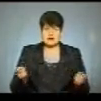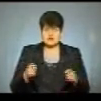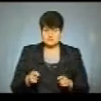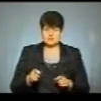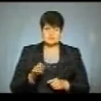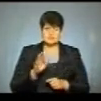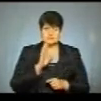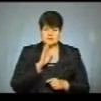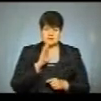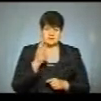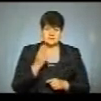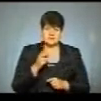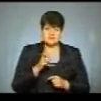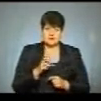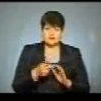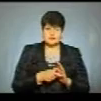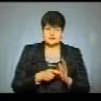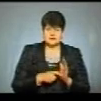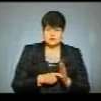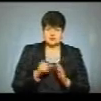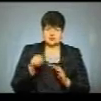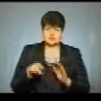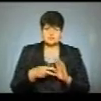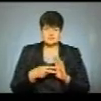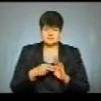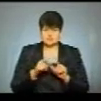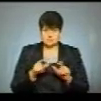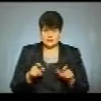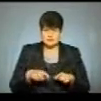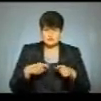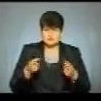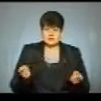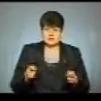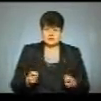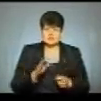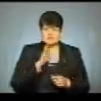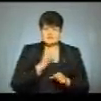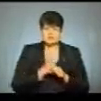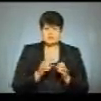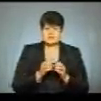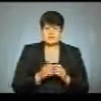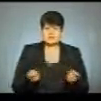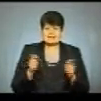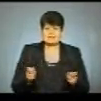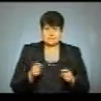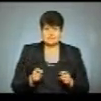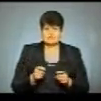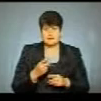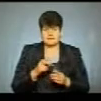Учениця 4-го Б-класу школи номер 7 Таня Мех біжить до скакалки. Дівчинка робить 10 стрибків і повертається